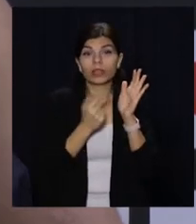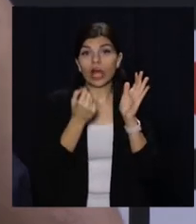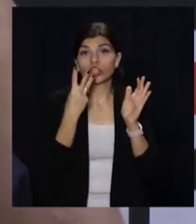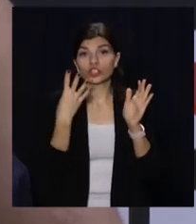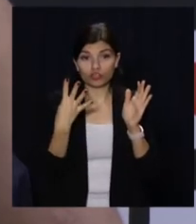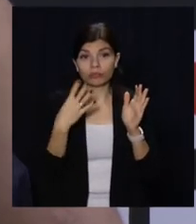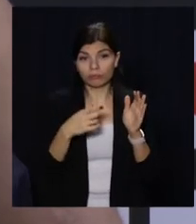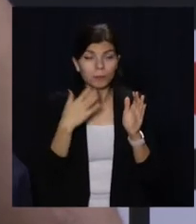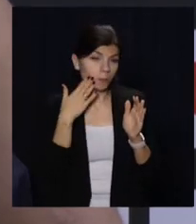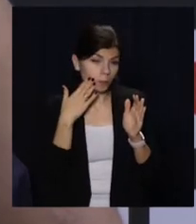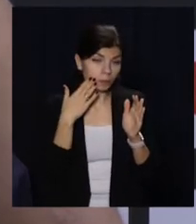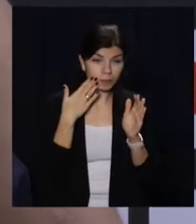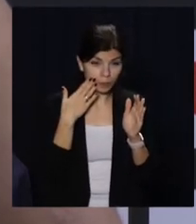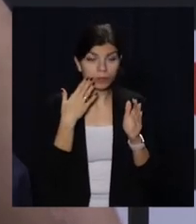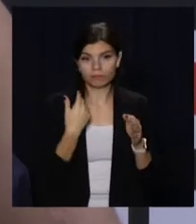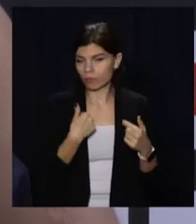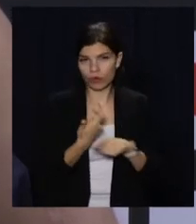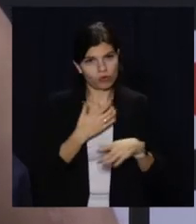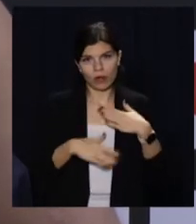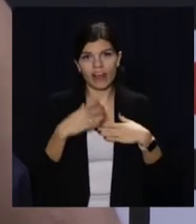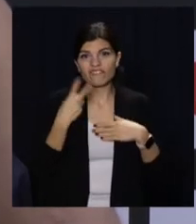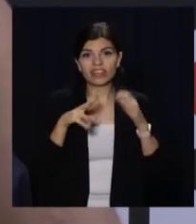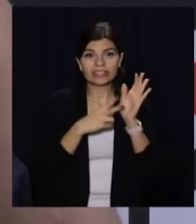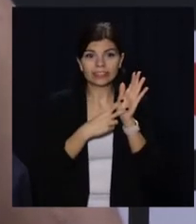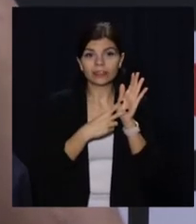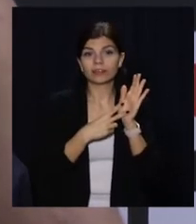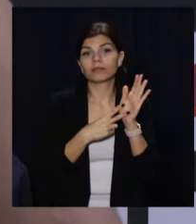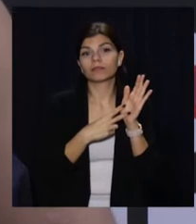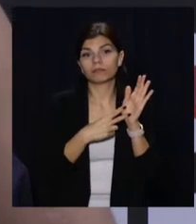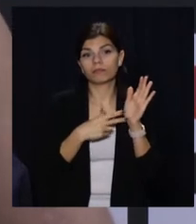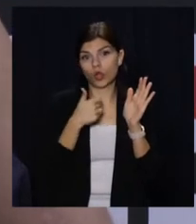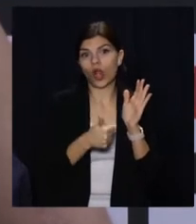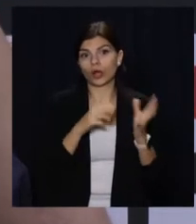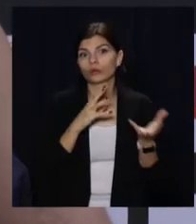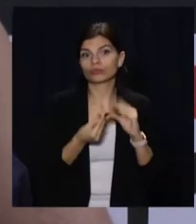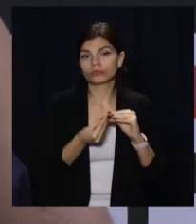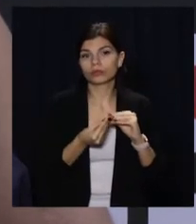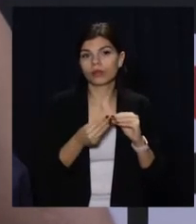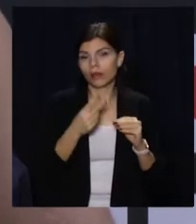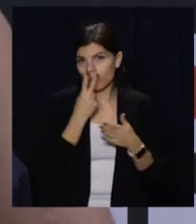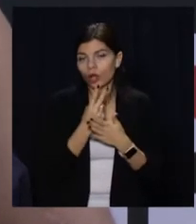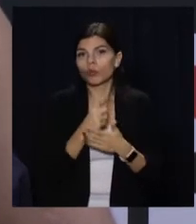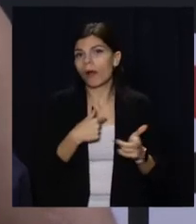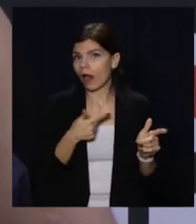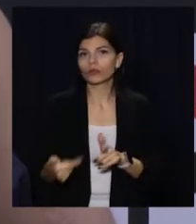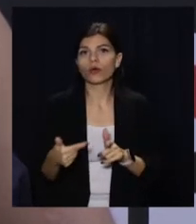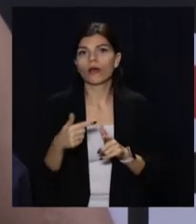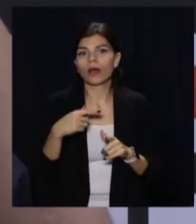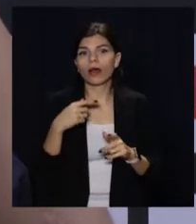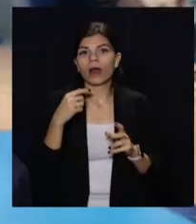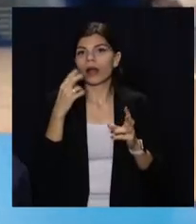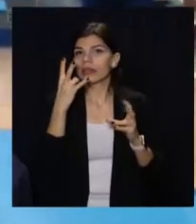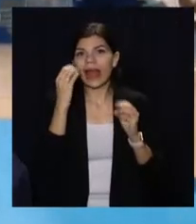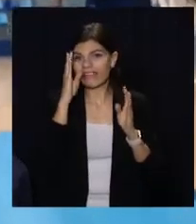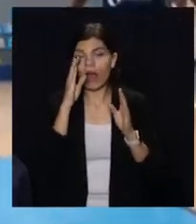38-34. Ну и, конечно, очень радует 27 ассистов. Это показывает, что мы готовы играть не индивидуально, а